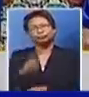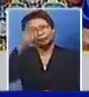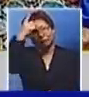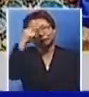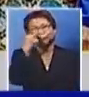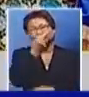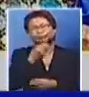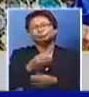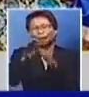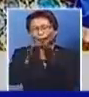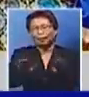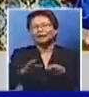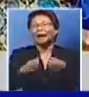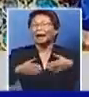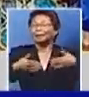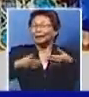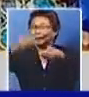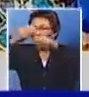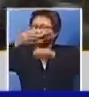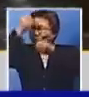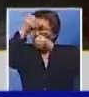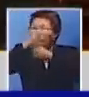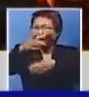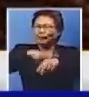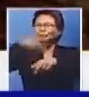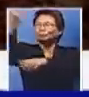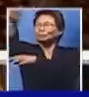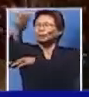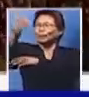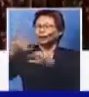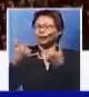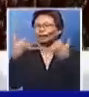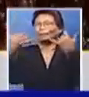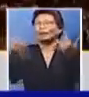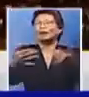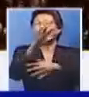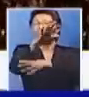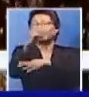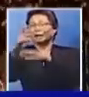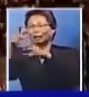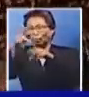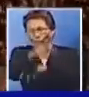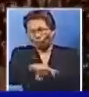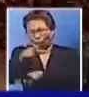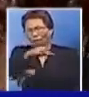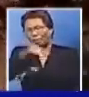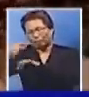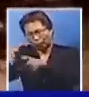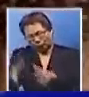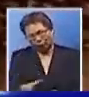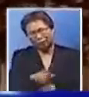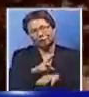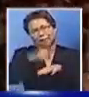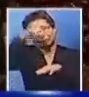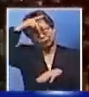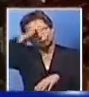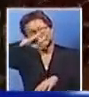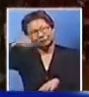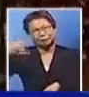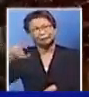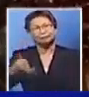Najib berkongsi berita gembira itu ketika berucap di hadapan lebih 50,000 orang termasuk golongan peneroka di